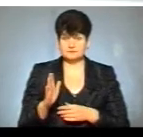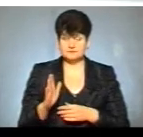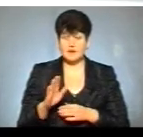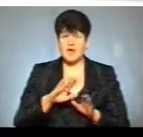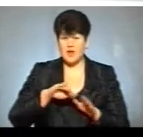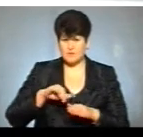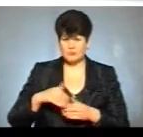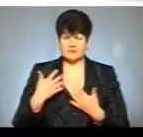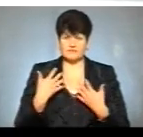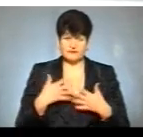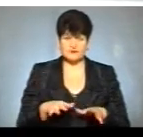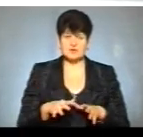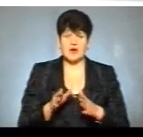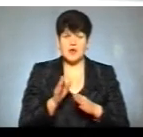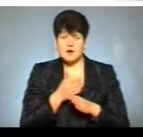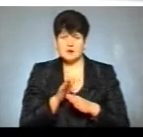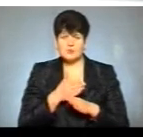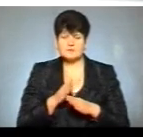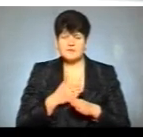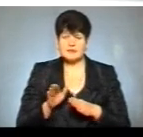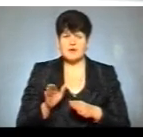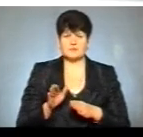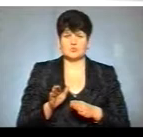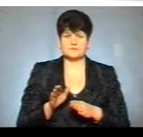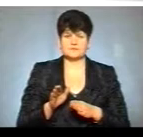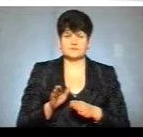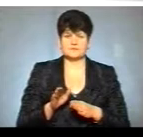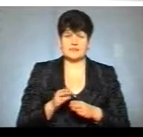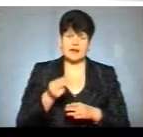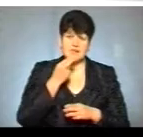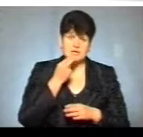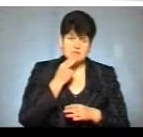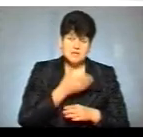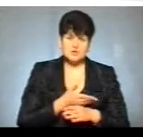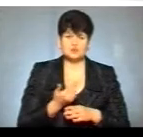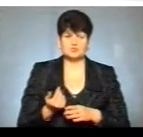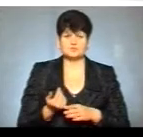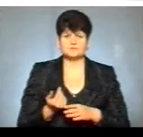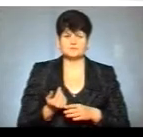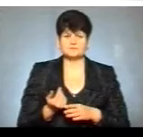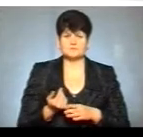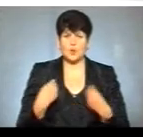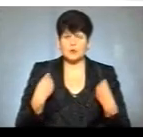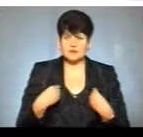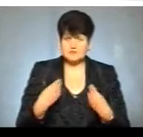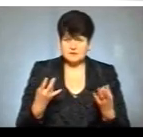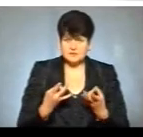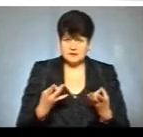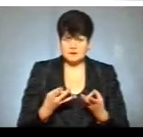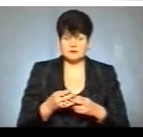вже там розкидаємо на їжу. Ну, ходіться ж надо,